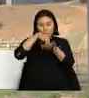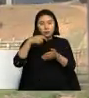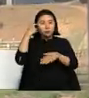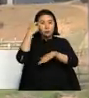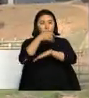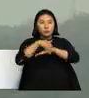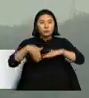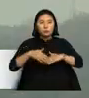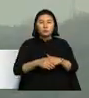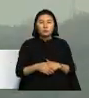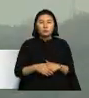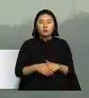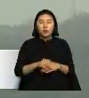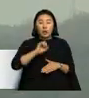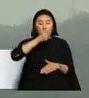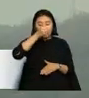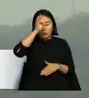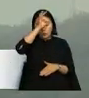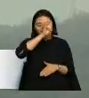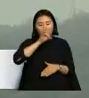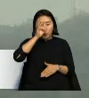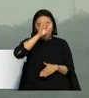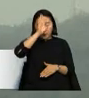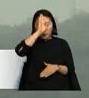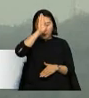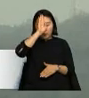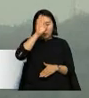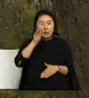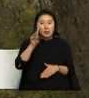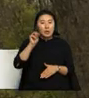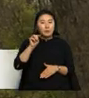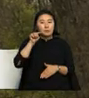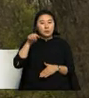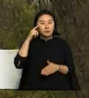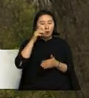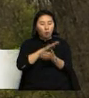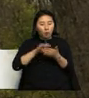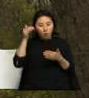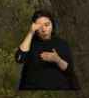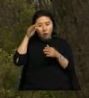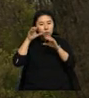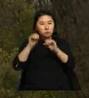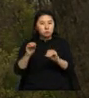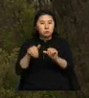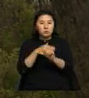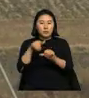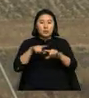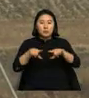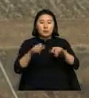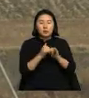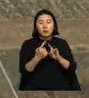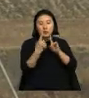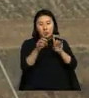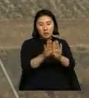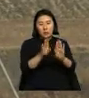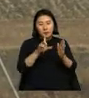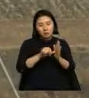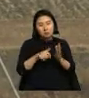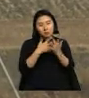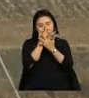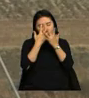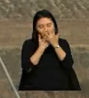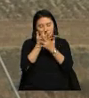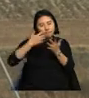계획입니다 다만 아프리카 돼지 열병으로 dmg 평화 관광이 중단된 가운데 일반인에 대한 개방 시기는